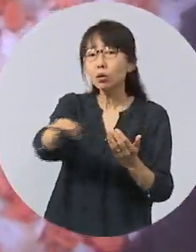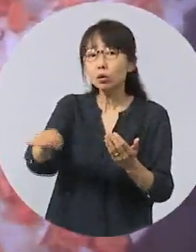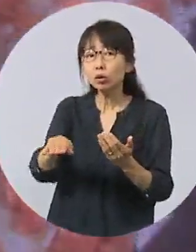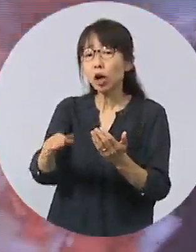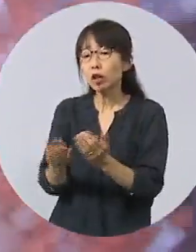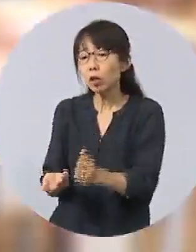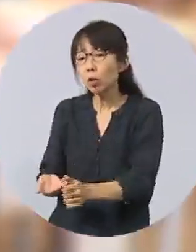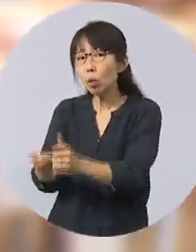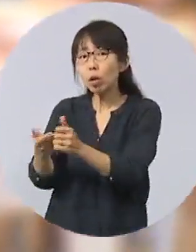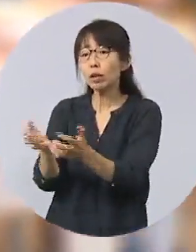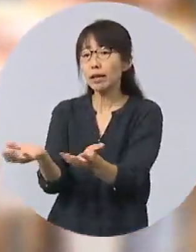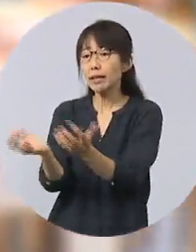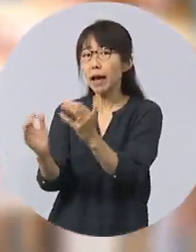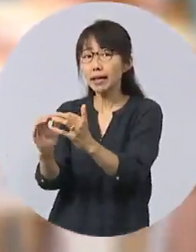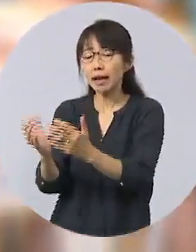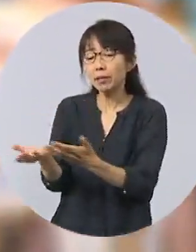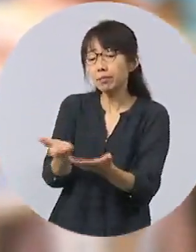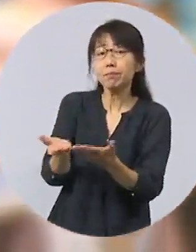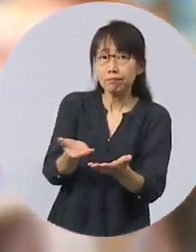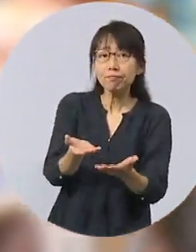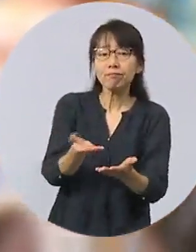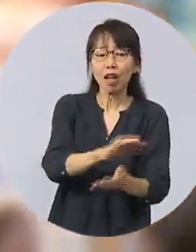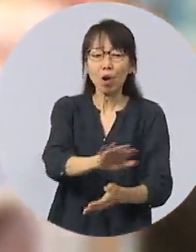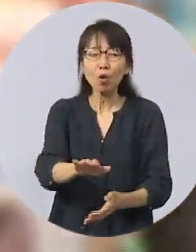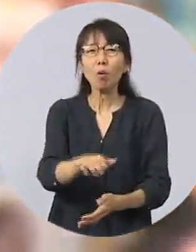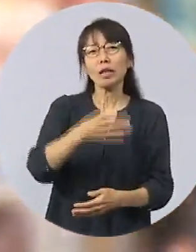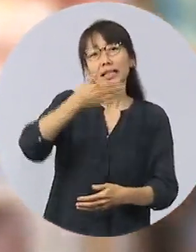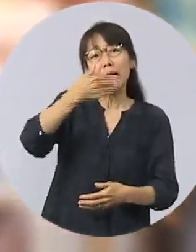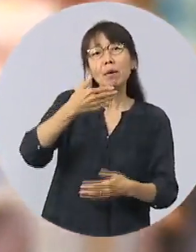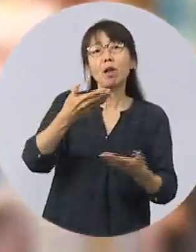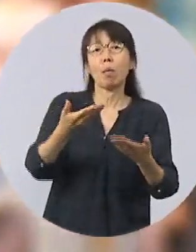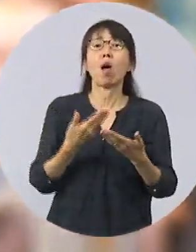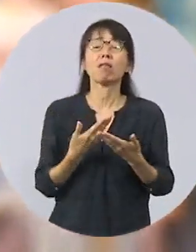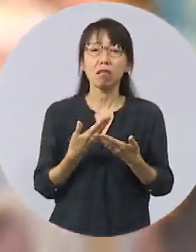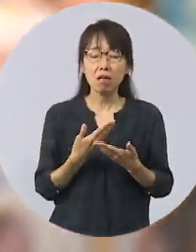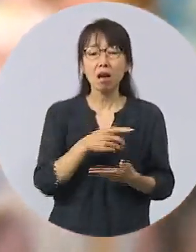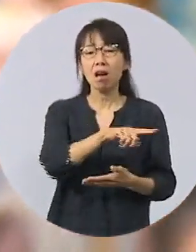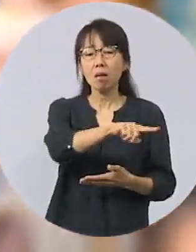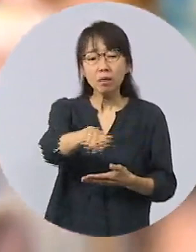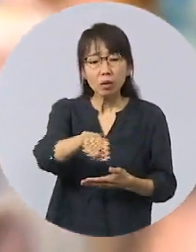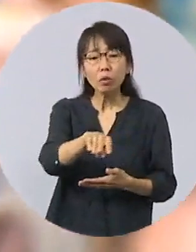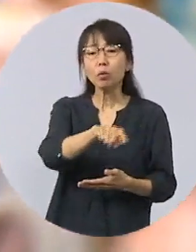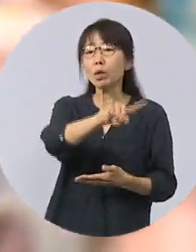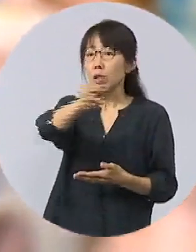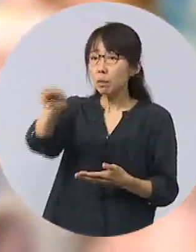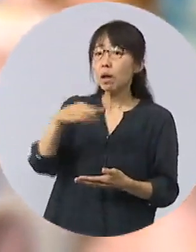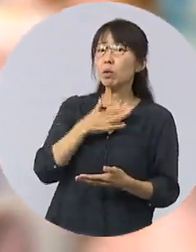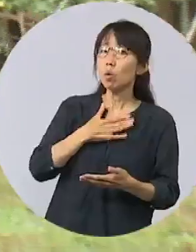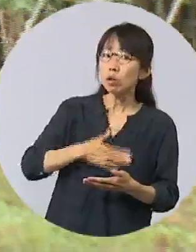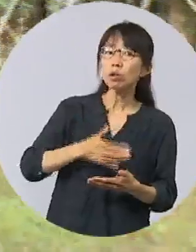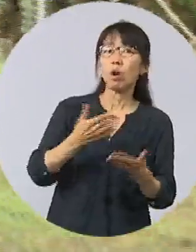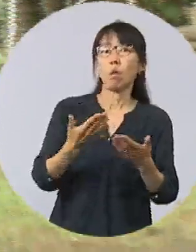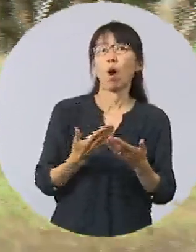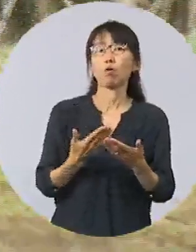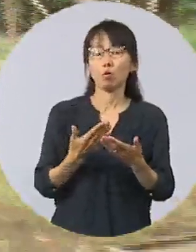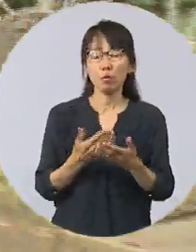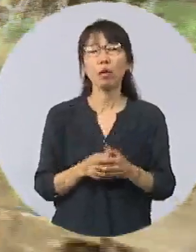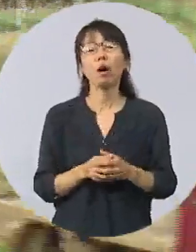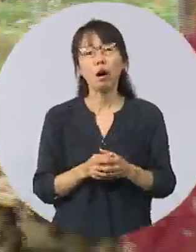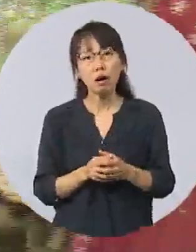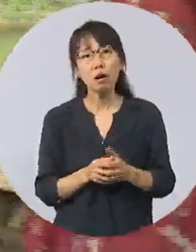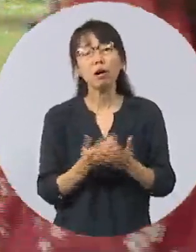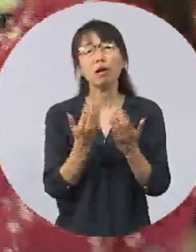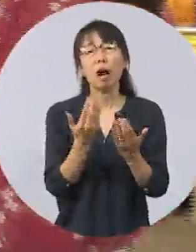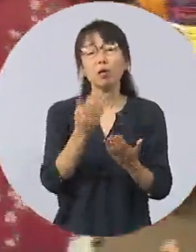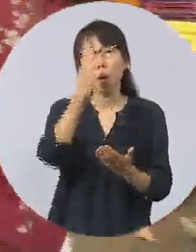ていただいて藤沢の農水産物を知っていただくという取り組みに力を入れています。 もう学校給食で